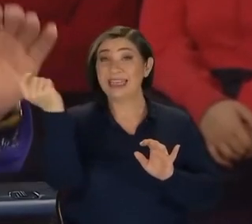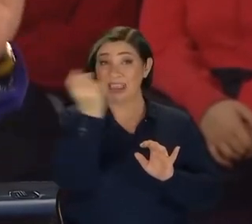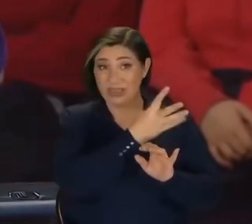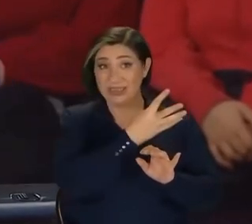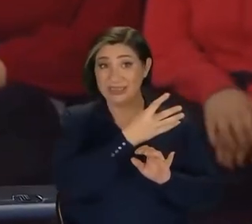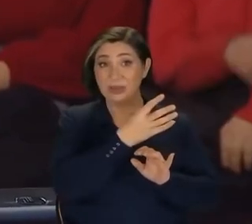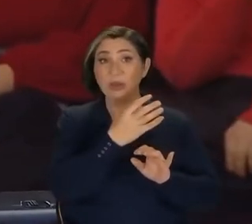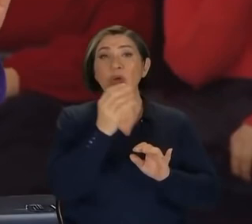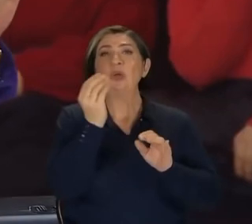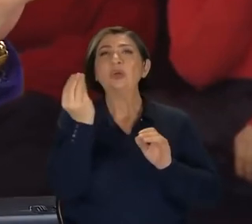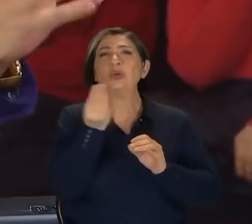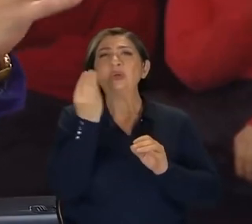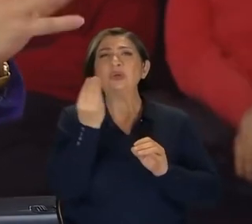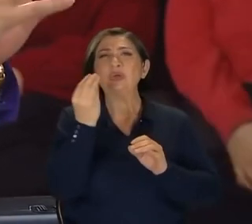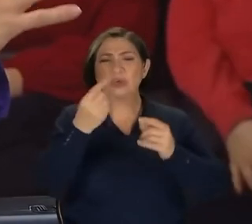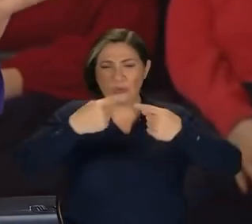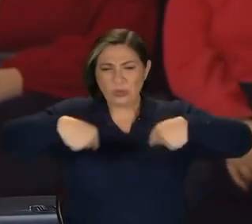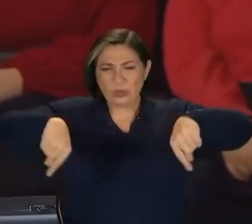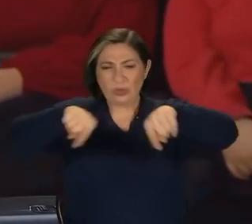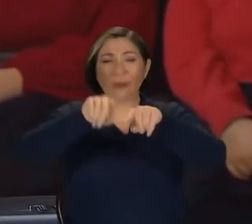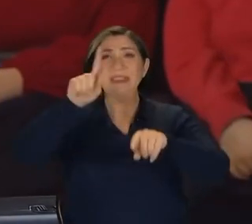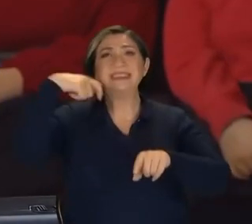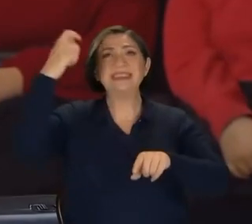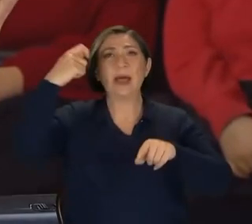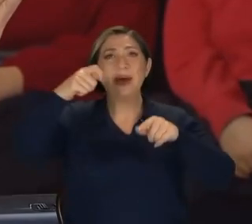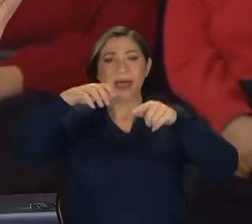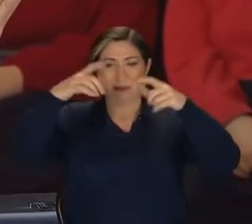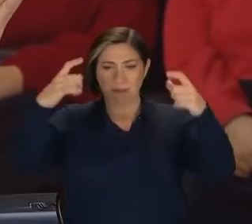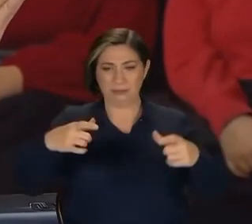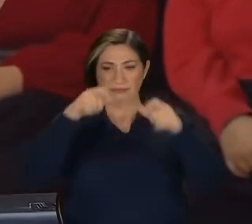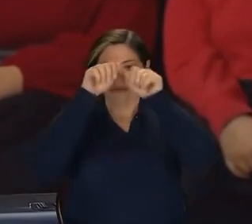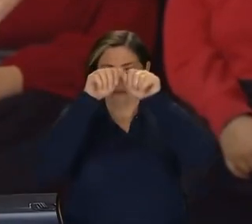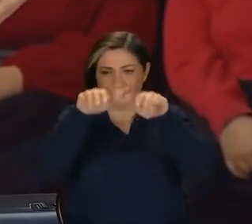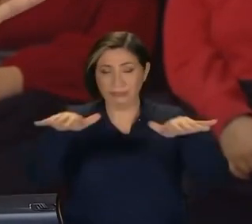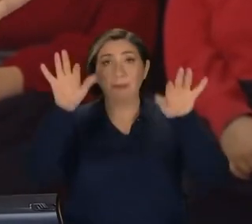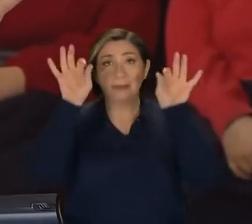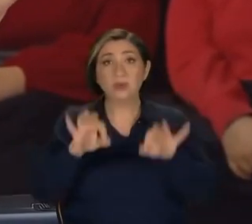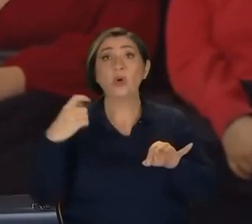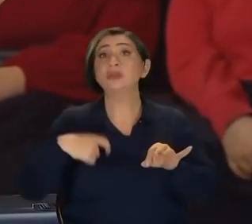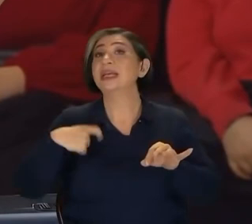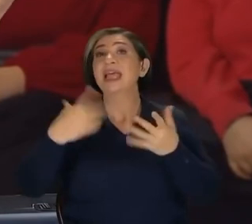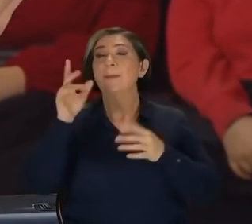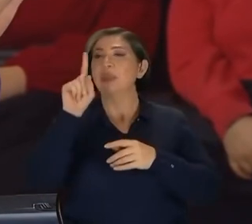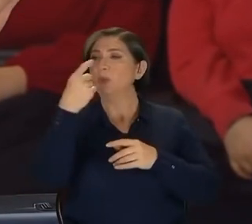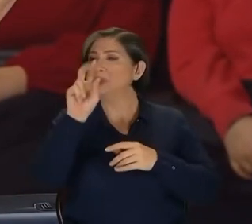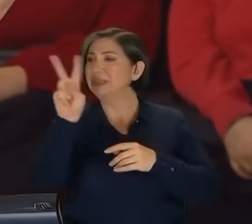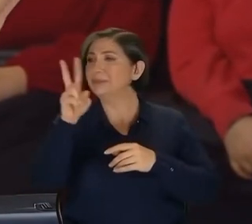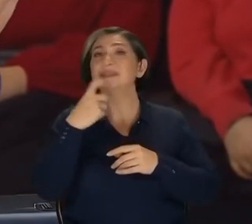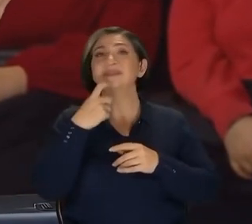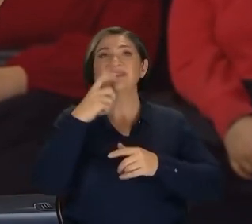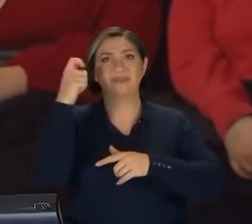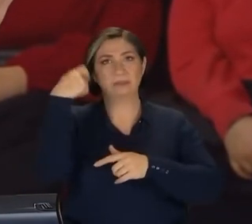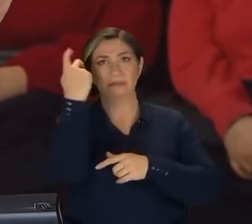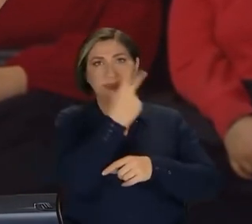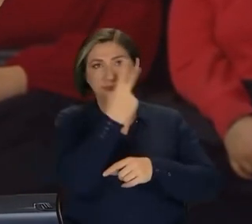kişilik küçük stüdyo tarzı bir sinema salonunda vizyona giriyor. Özelliği şu 20'lerin filmi.